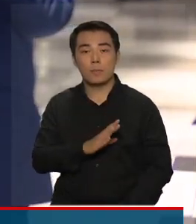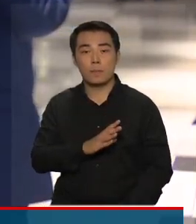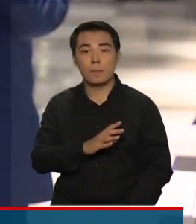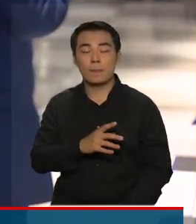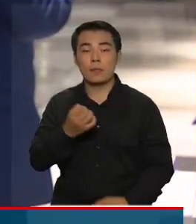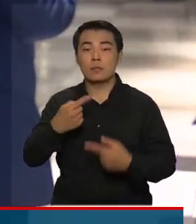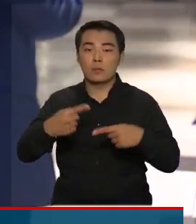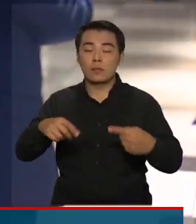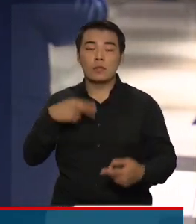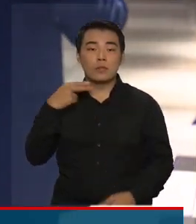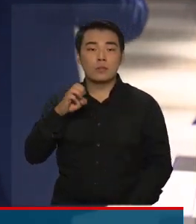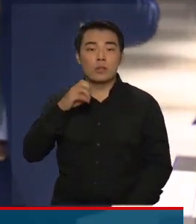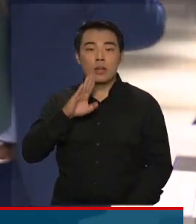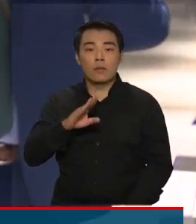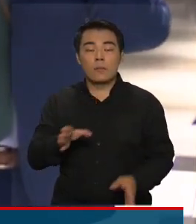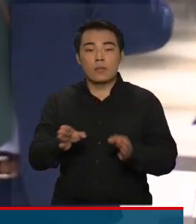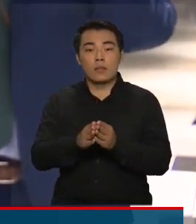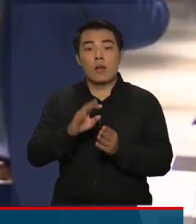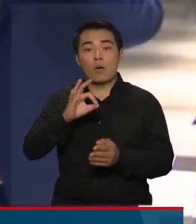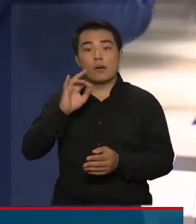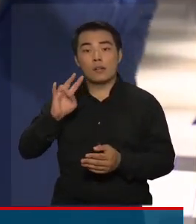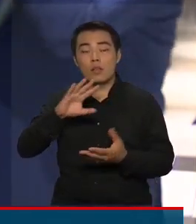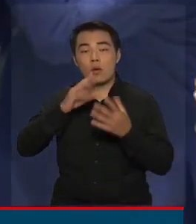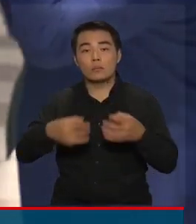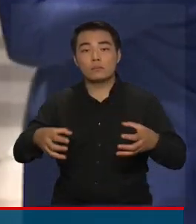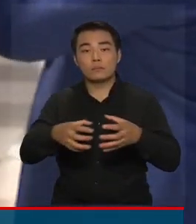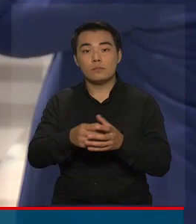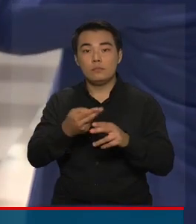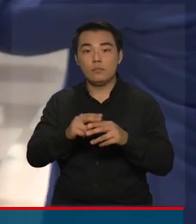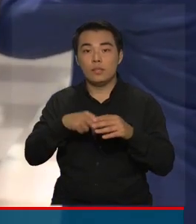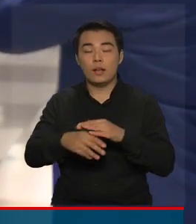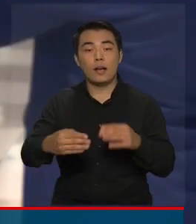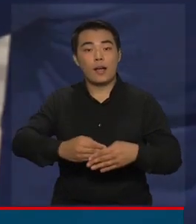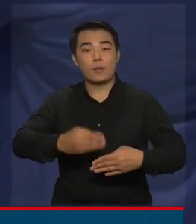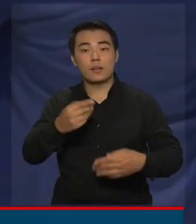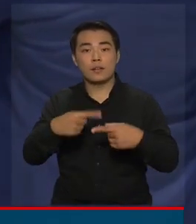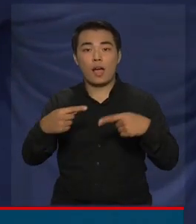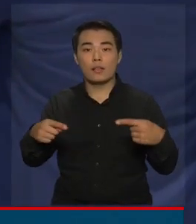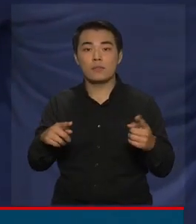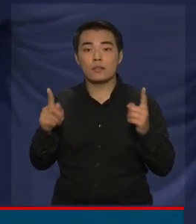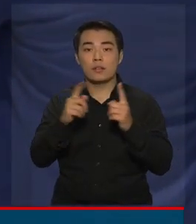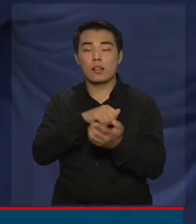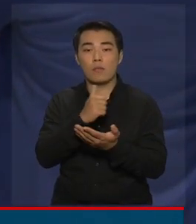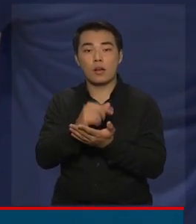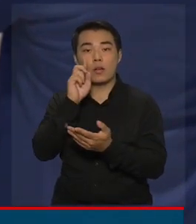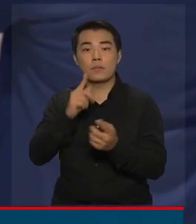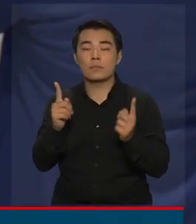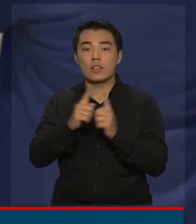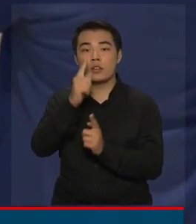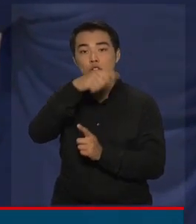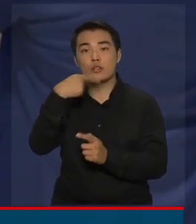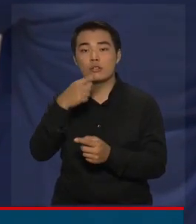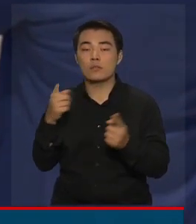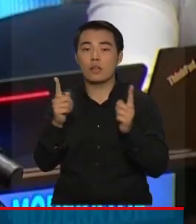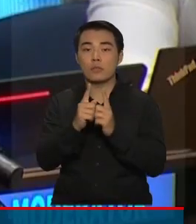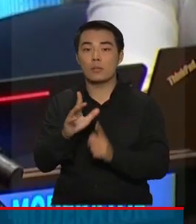өзге Қасым-Жомарт Тоқаев Біріккен ұлттар ұйымының ғимараты қабырғасында бірнеше мемлекет басшыларымен жеке кездесулер